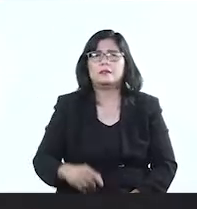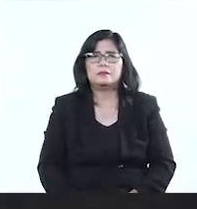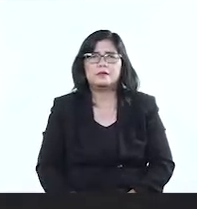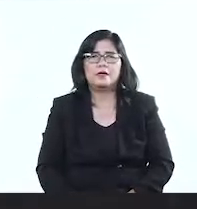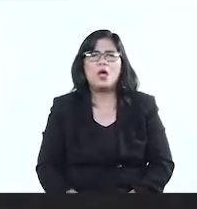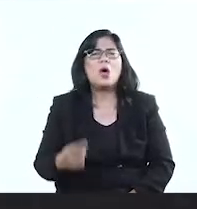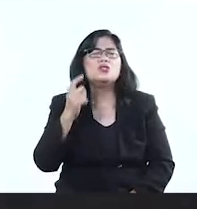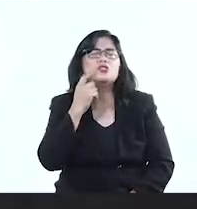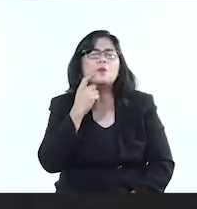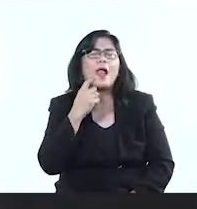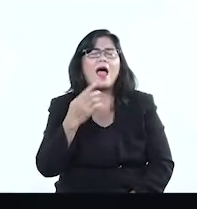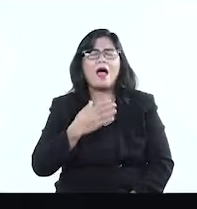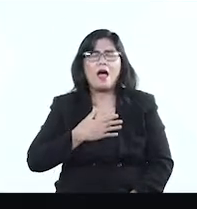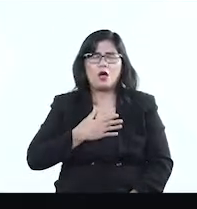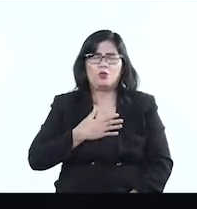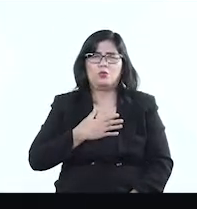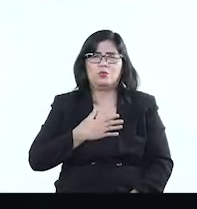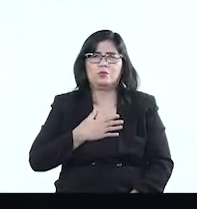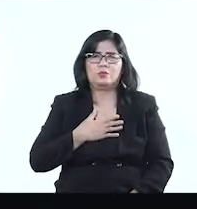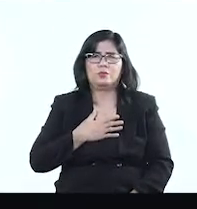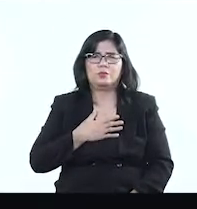hai cobalah aku